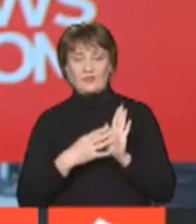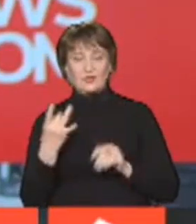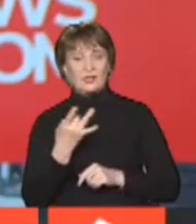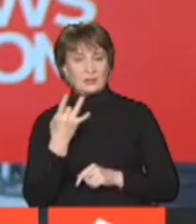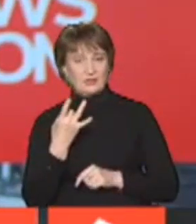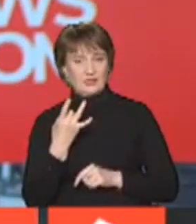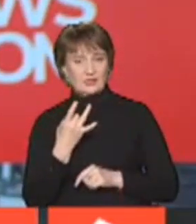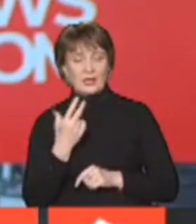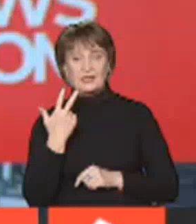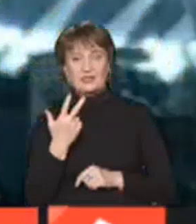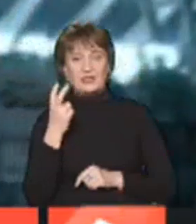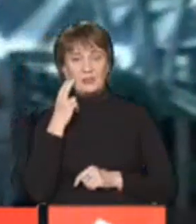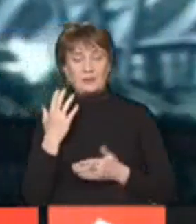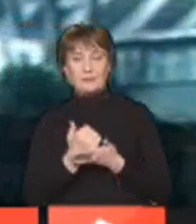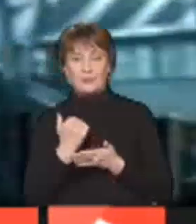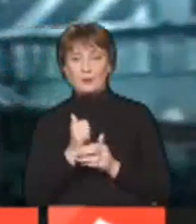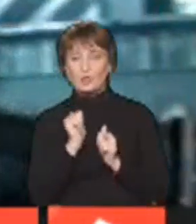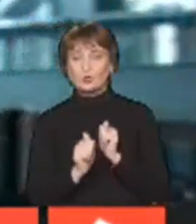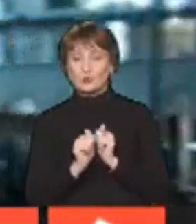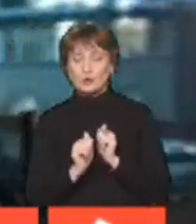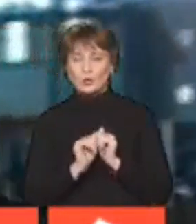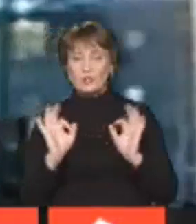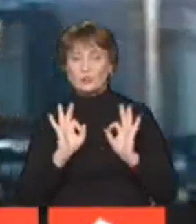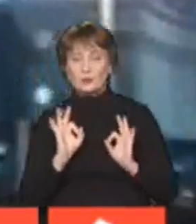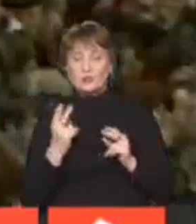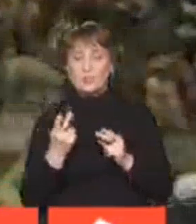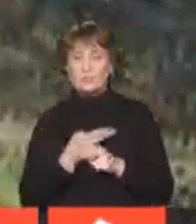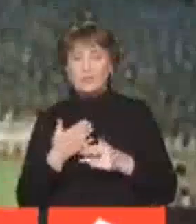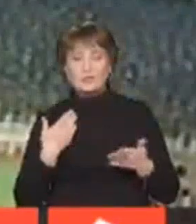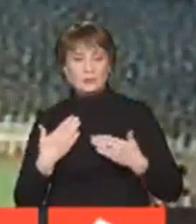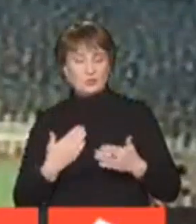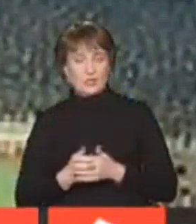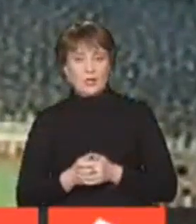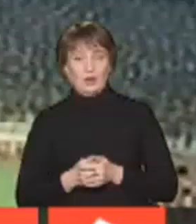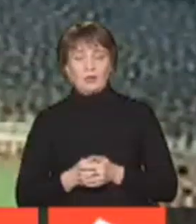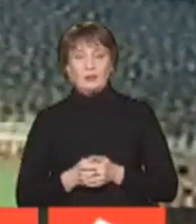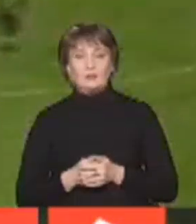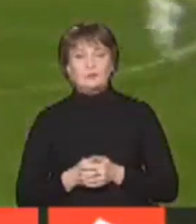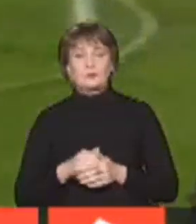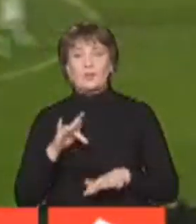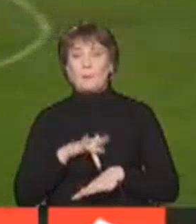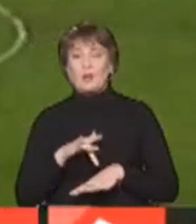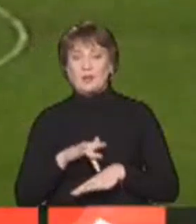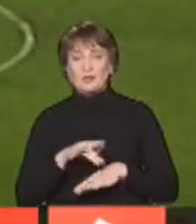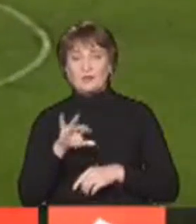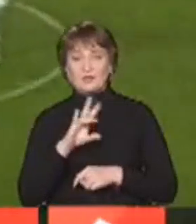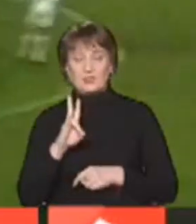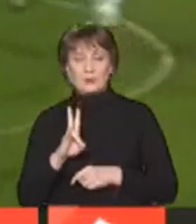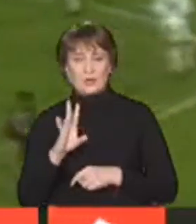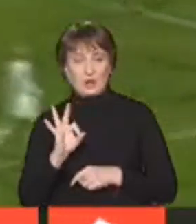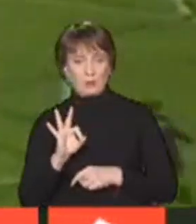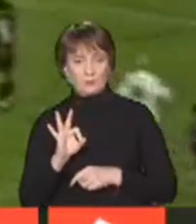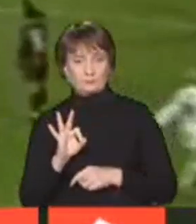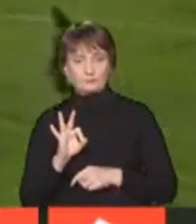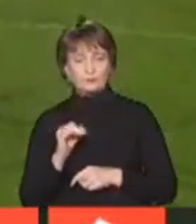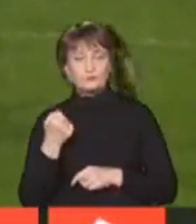каталонці, 3 кияни. І жодною нічиєю. Ось такі безкомпромісні стосунки. Безумовно, серця вболівальників «Динамо» зігріває переконлива